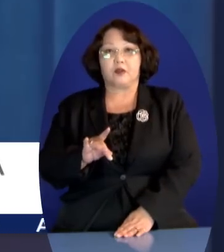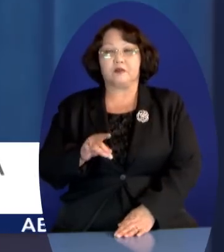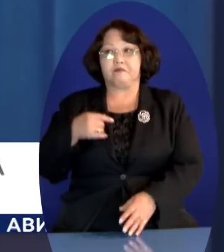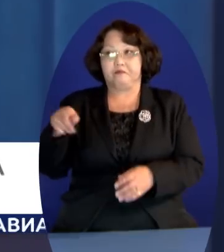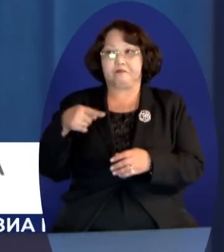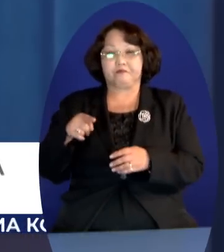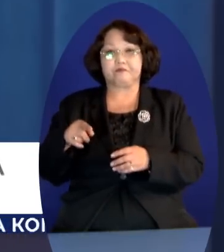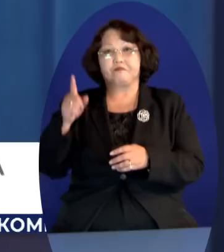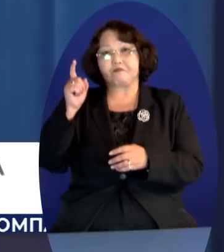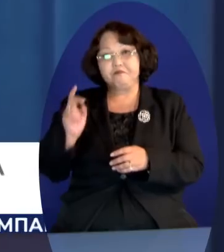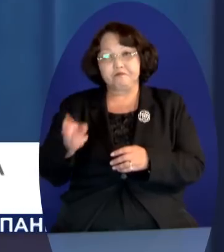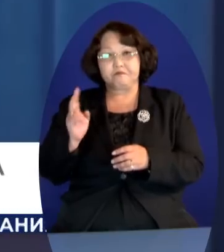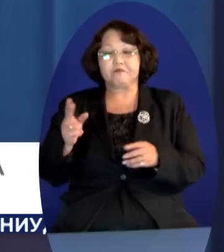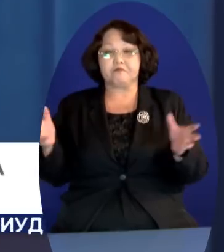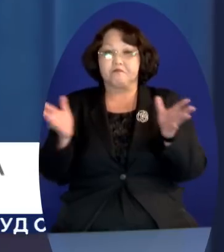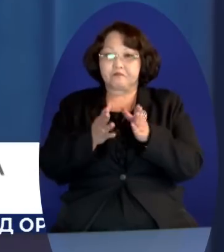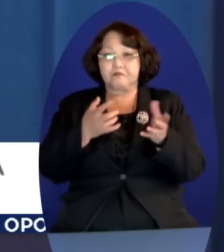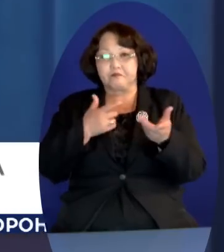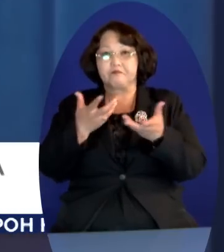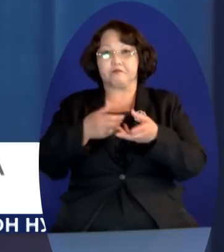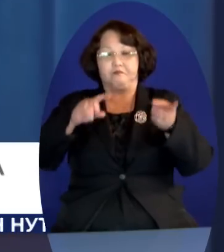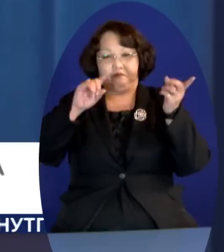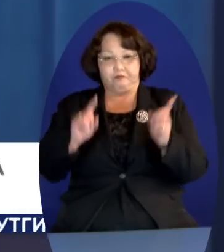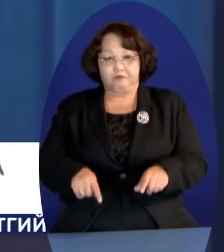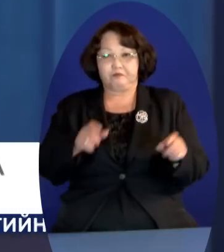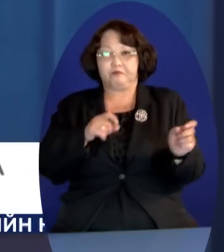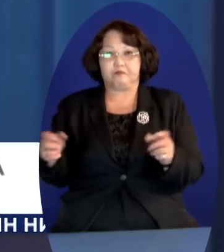Electronics компани хоорондын харилцаа ойлголтын санамж